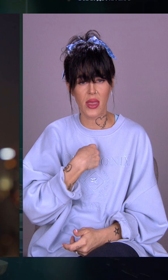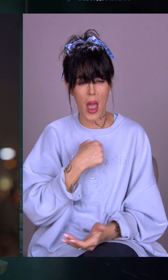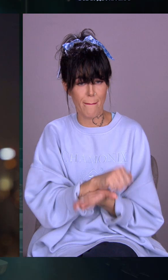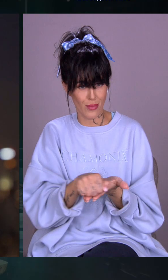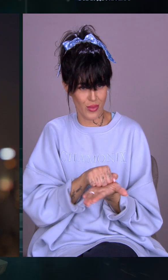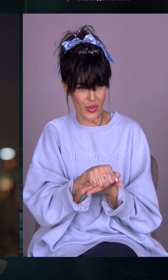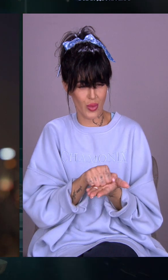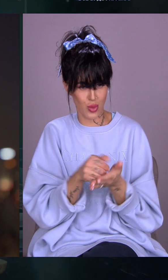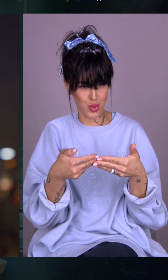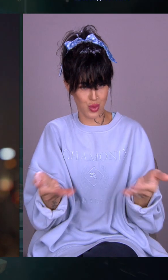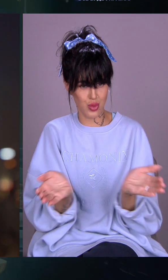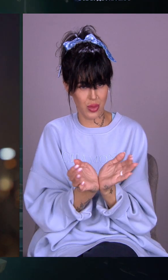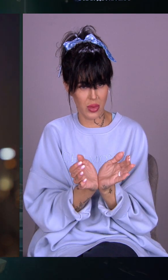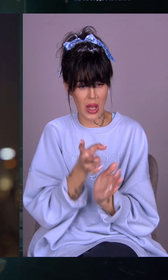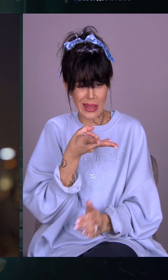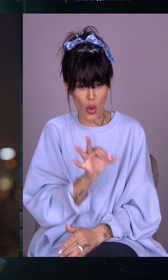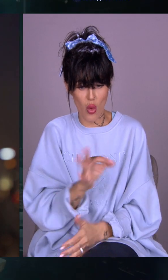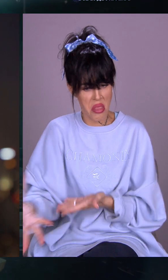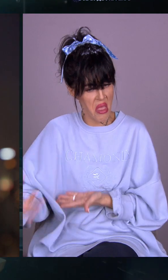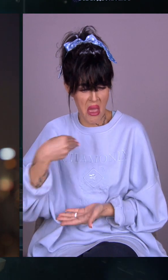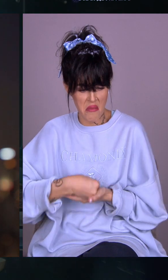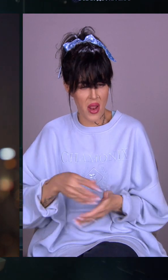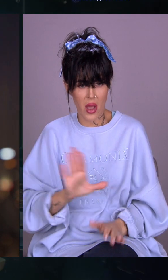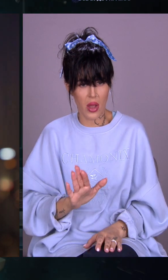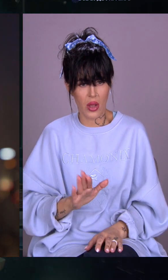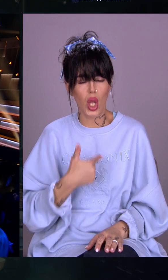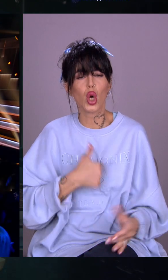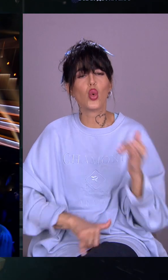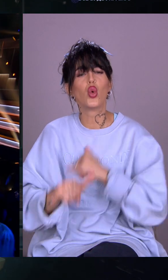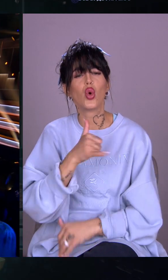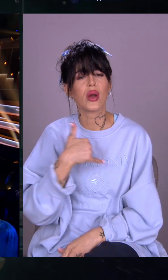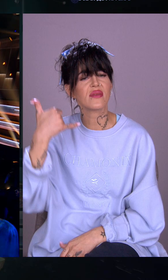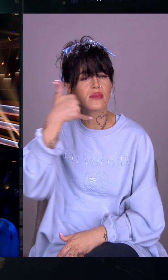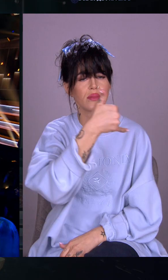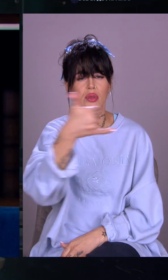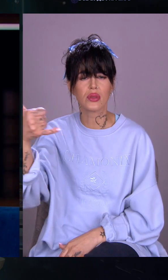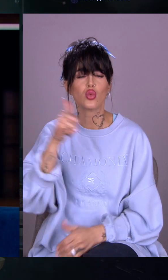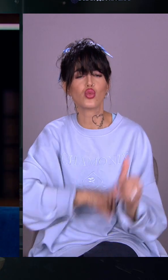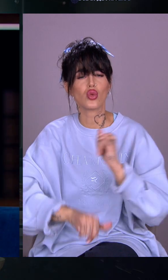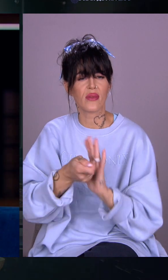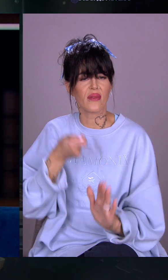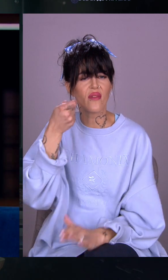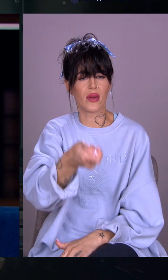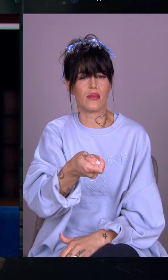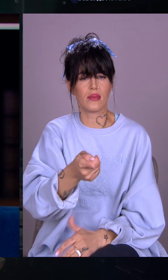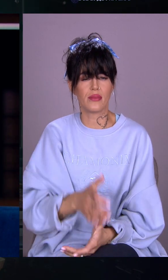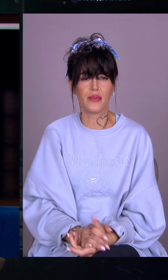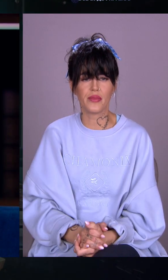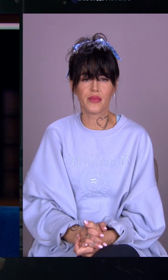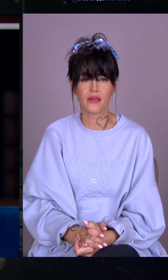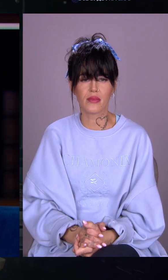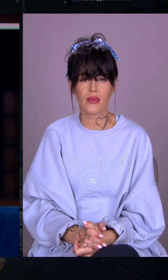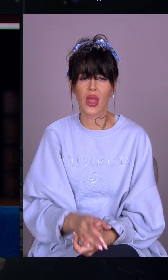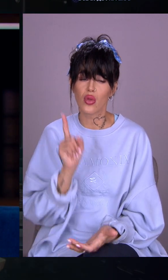посуд, але не отримую за це гроші. Куди мені звертатися? Це насправді цікаво про неоплачувану працю.